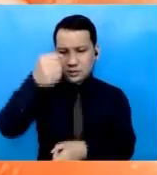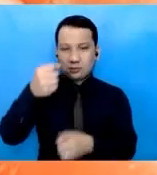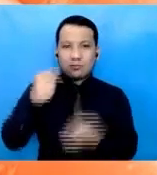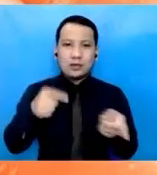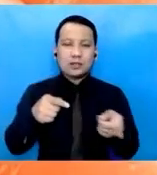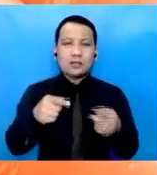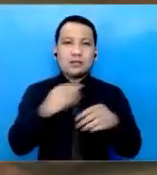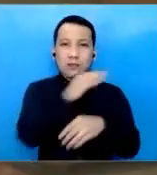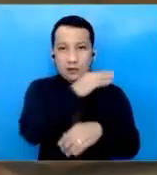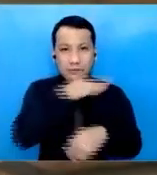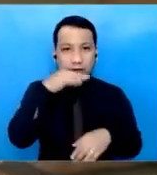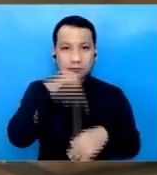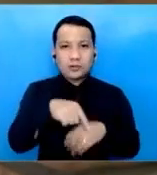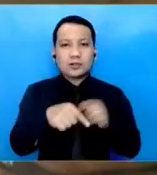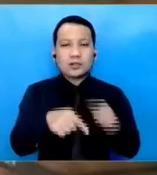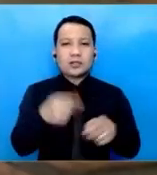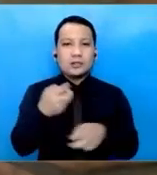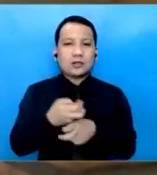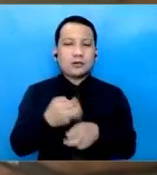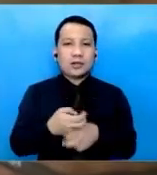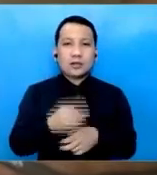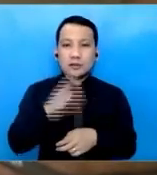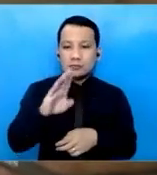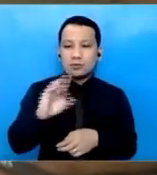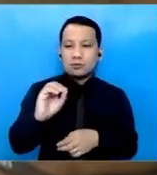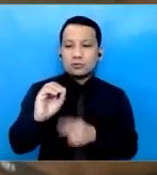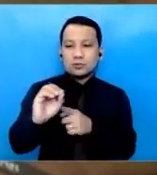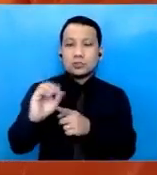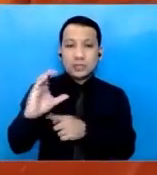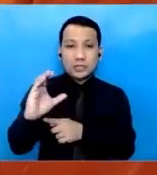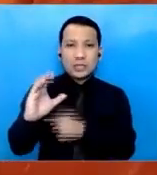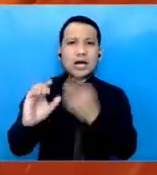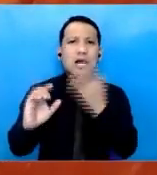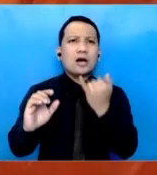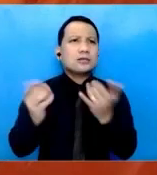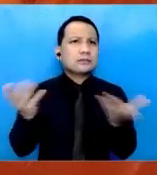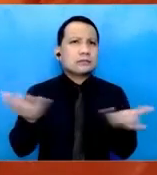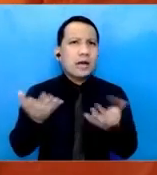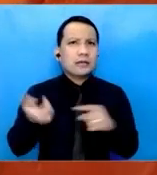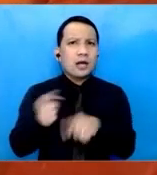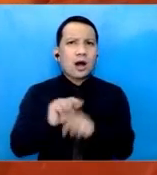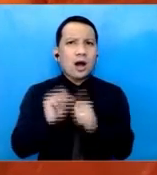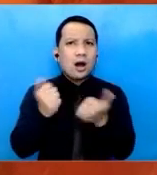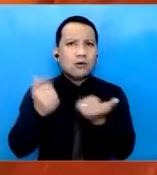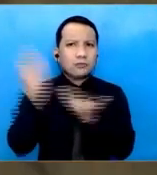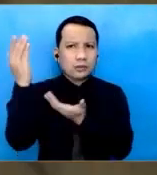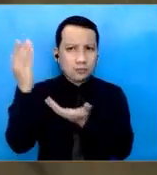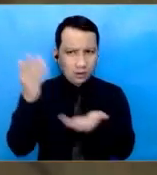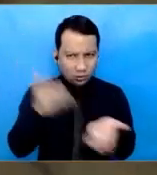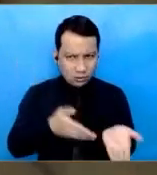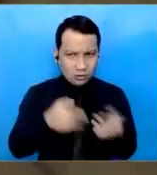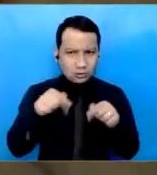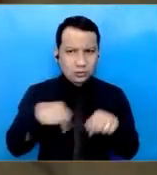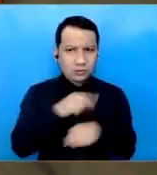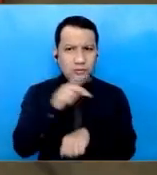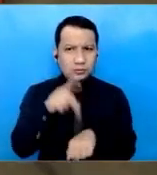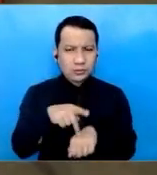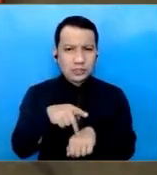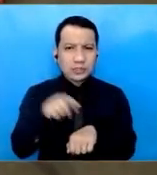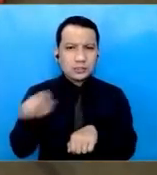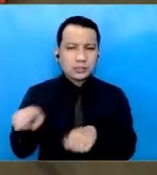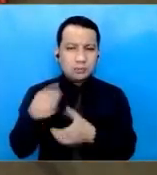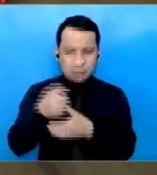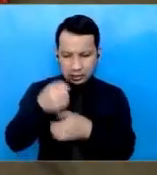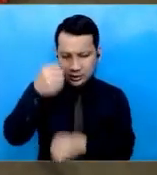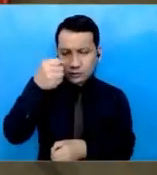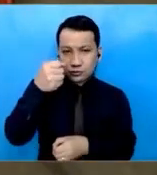na magsasaka. Ayon sa BOC, inaalam na nila kung saan at papano nakalusot ang mga smuggled na carrots. Patunay raw dito ang kabi-kabila